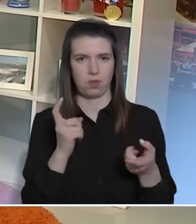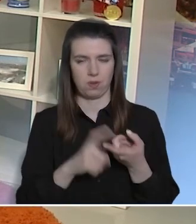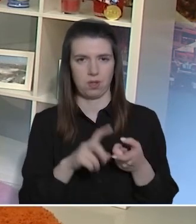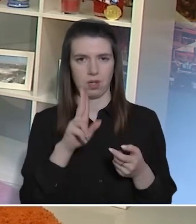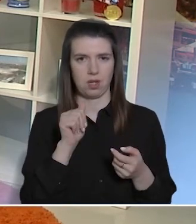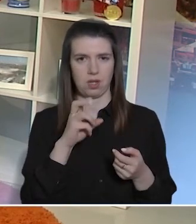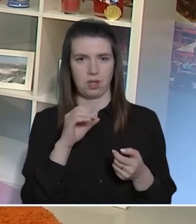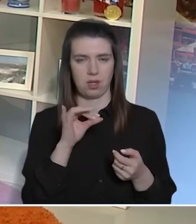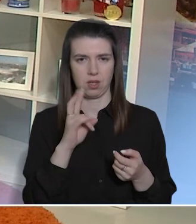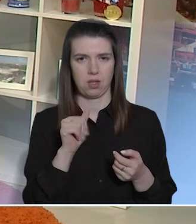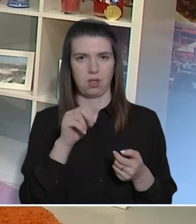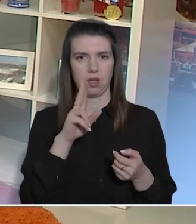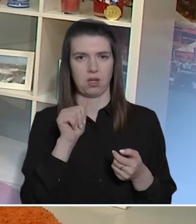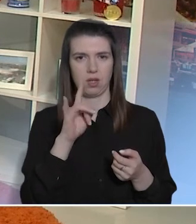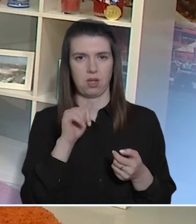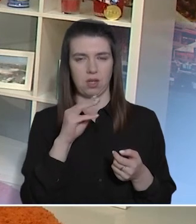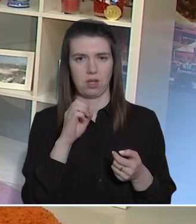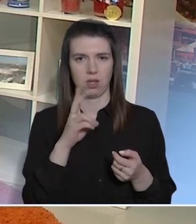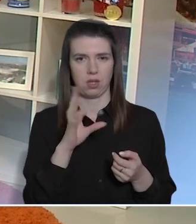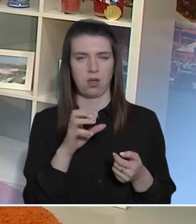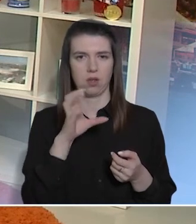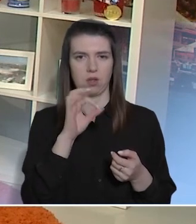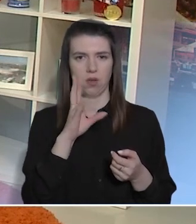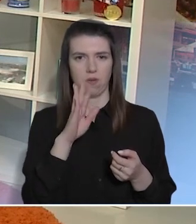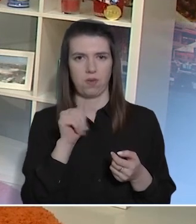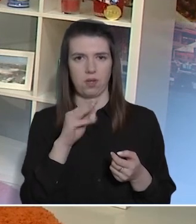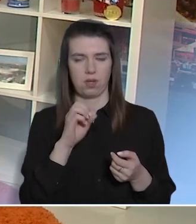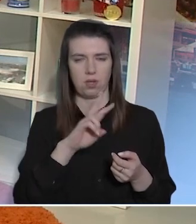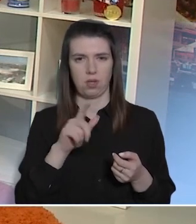связи была Катерина Кондратенко, основатель ростовского